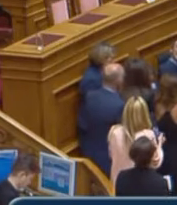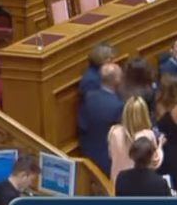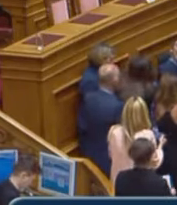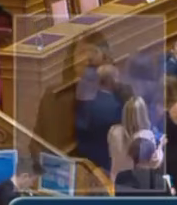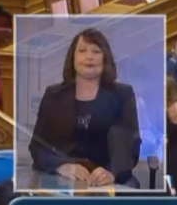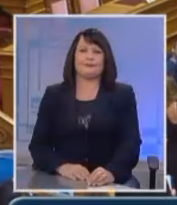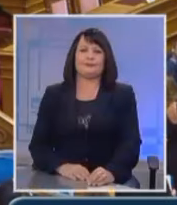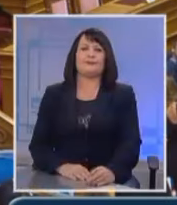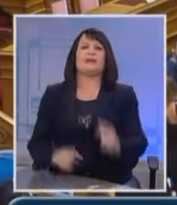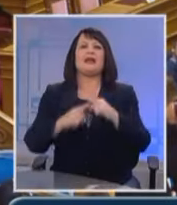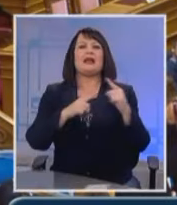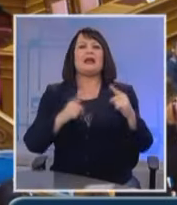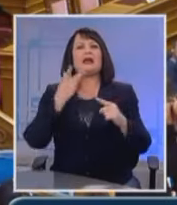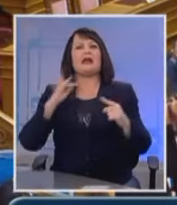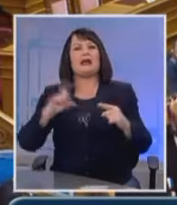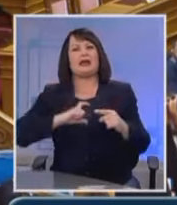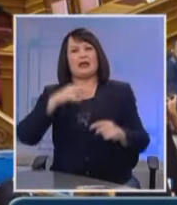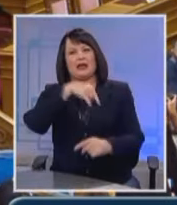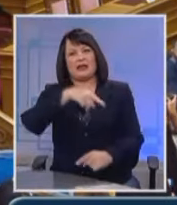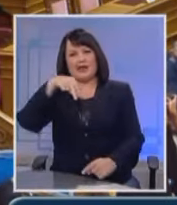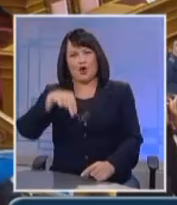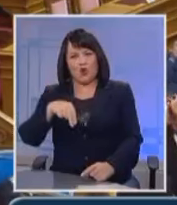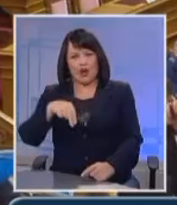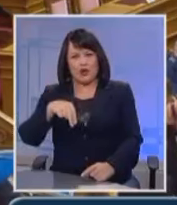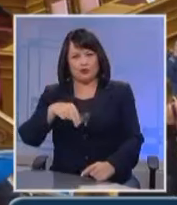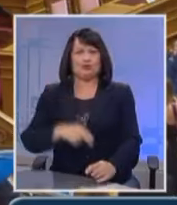Χάλκινος Ολυμπιονίκης Πανάνος Νικόλαος.